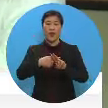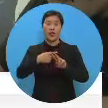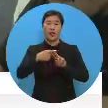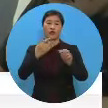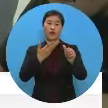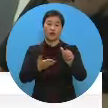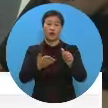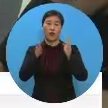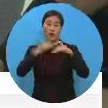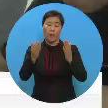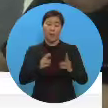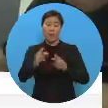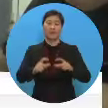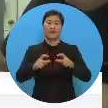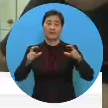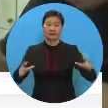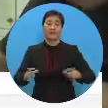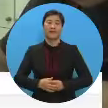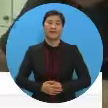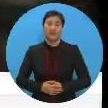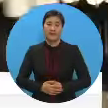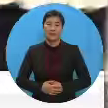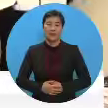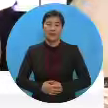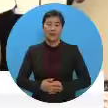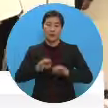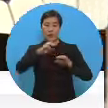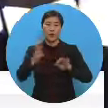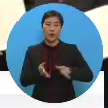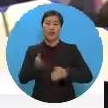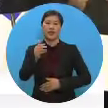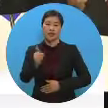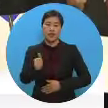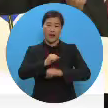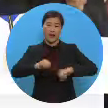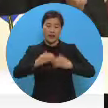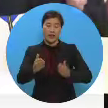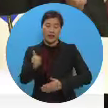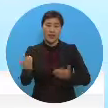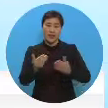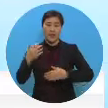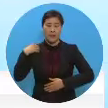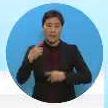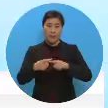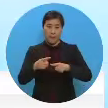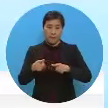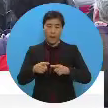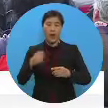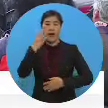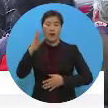사다리를 놓아주는 꿈사다리 공부방 사업이 확대됩니다. 김영록 전라남 도지사가 광역단체장